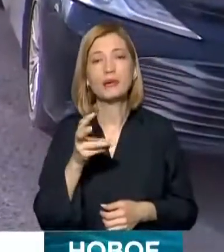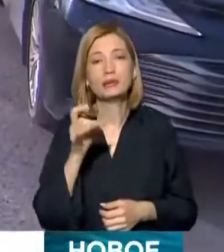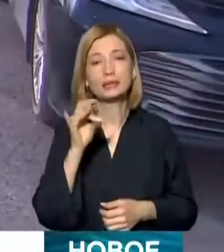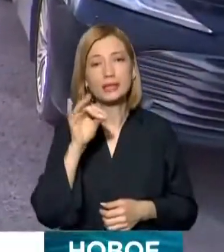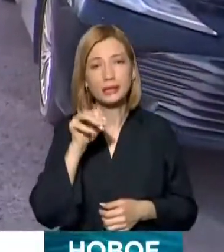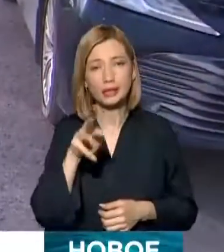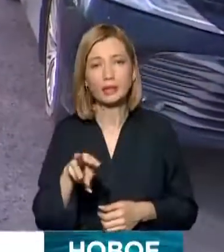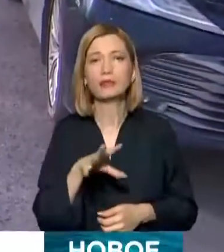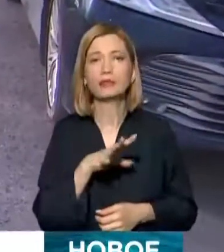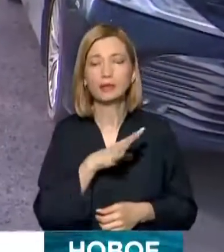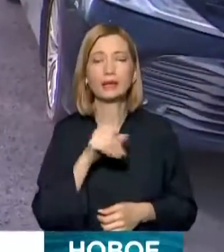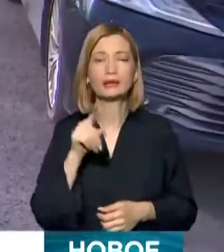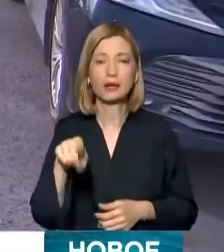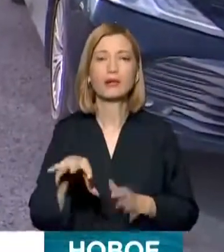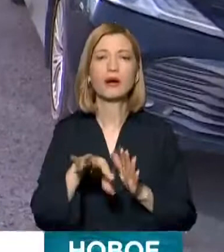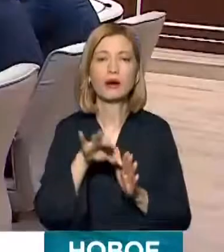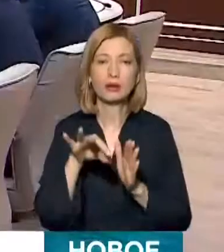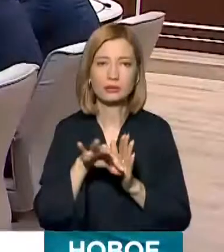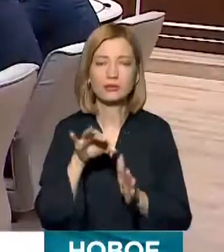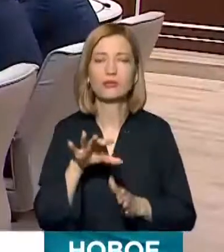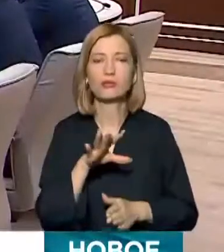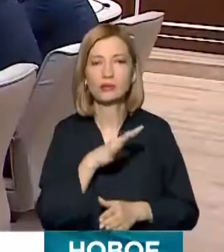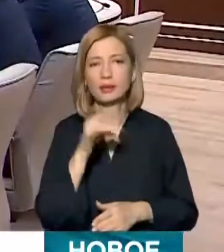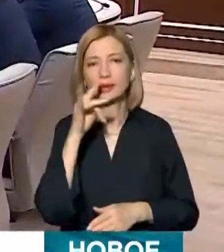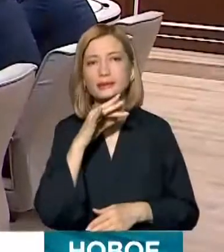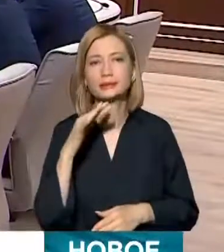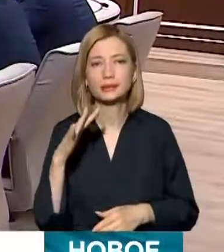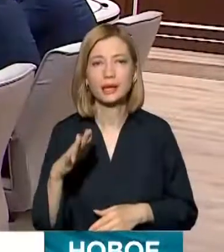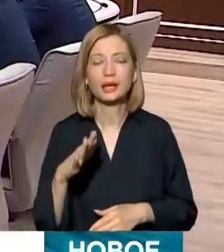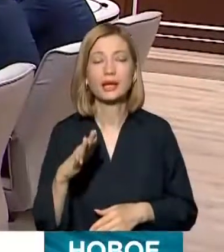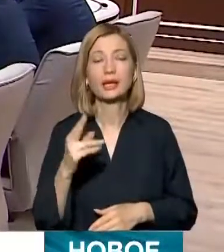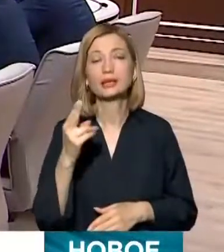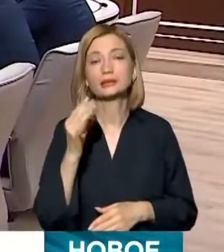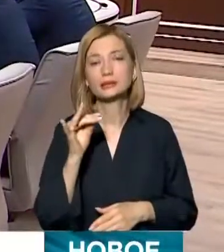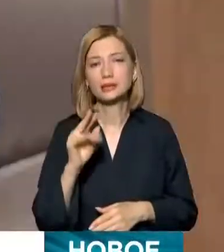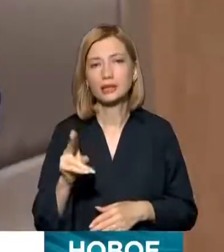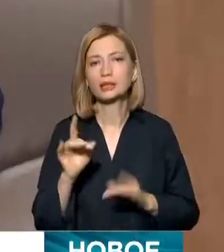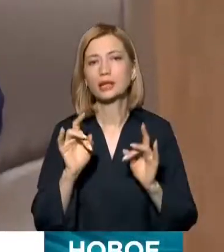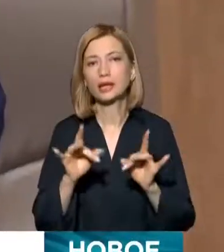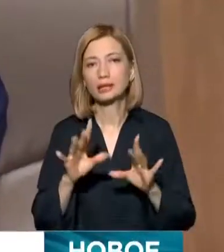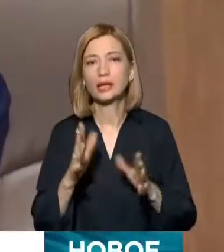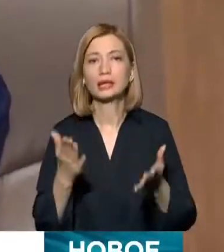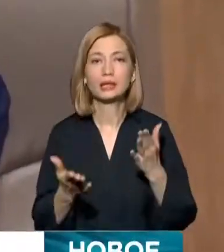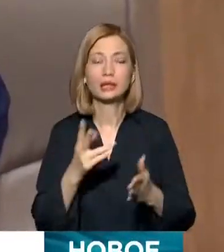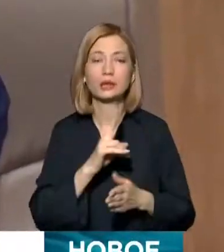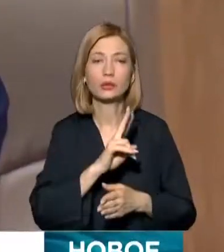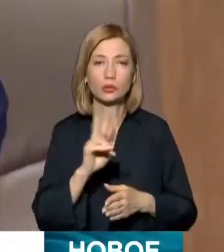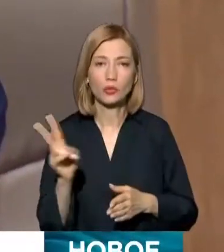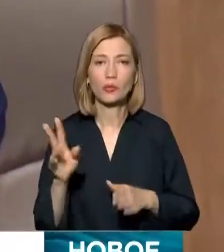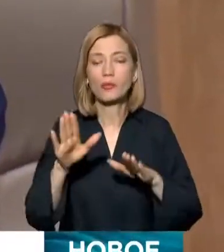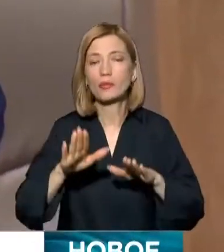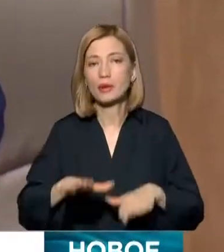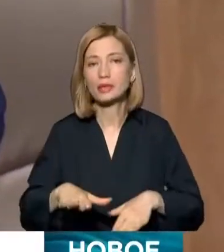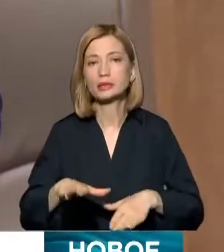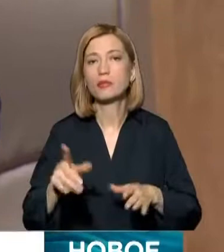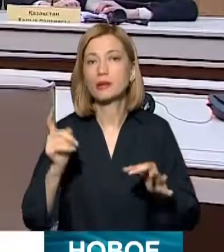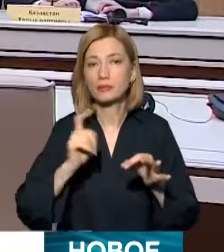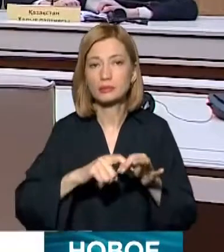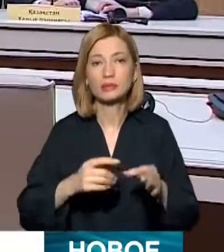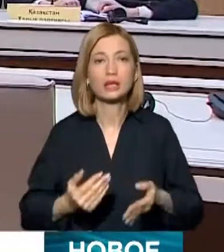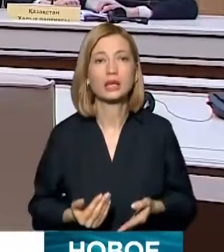там я голосовала за Казахстан. ЦИК напомнили, что тем, кто не живет по месту прописки, нужно будет проявить инициативу